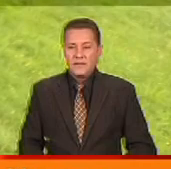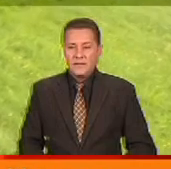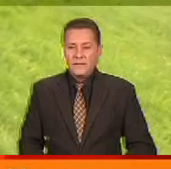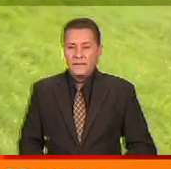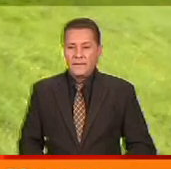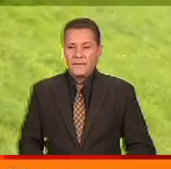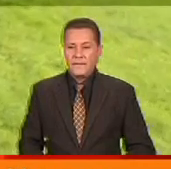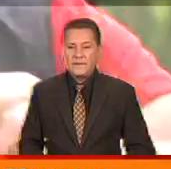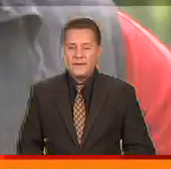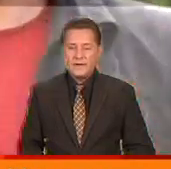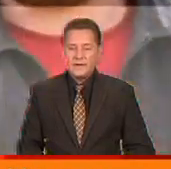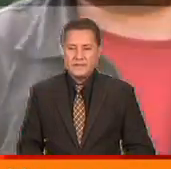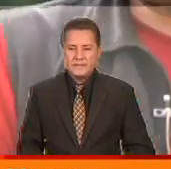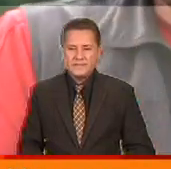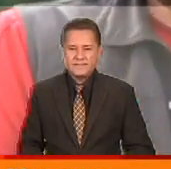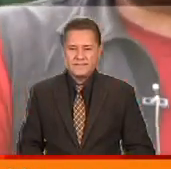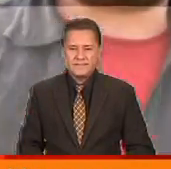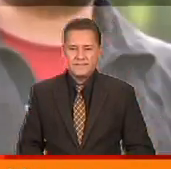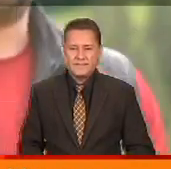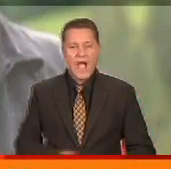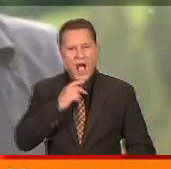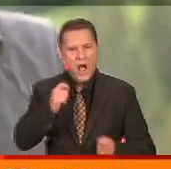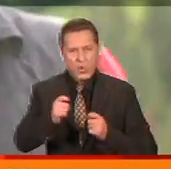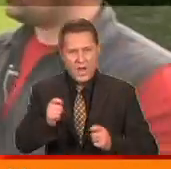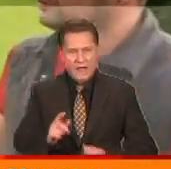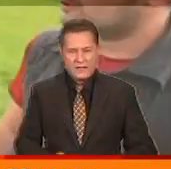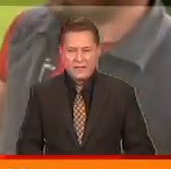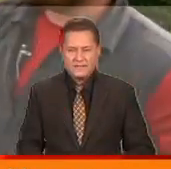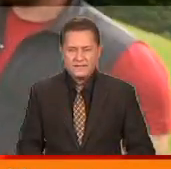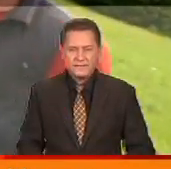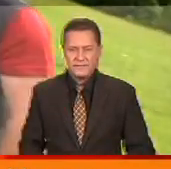хоч голова летить, якщо що. Акуратно, акуратно з газом.